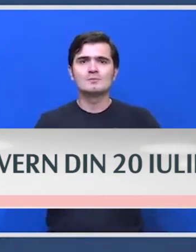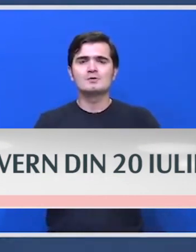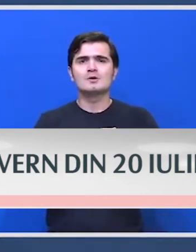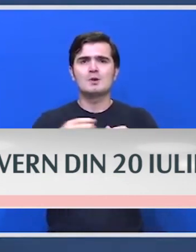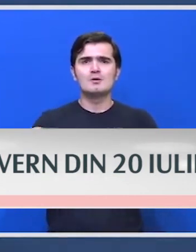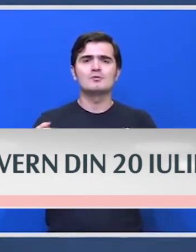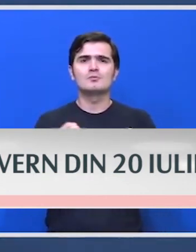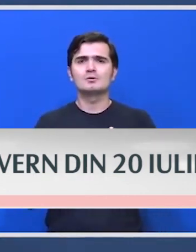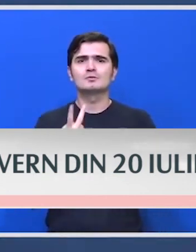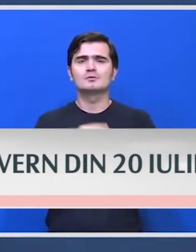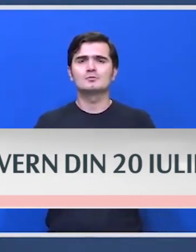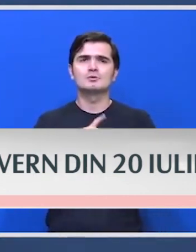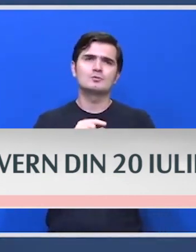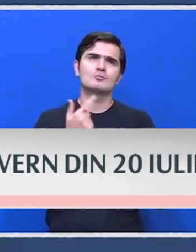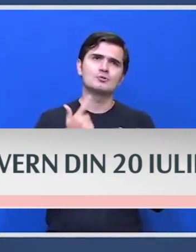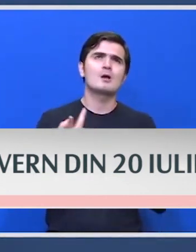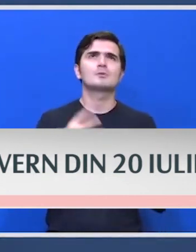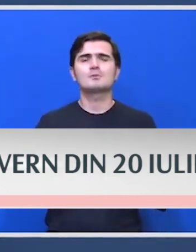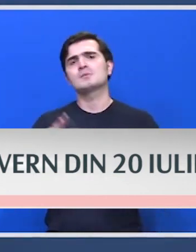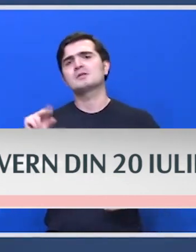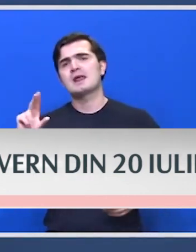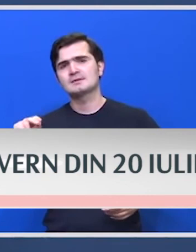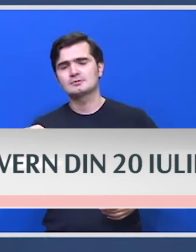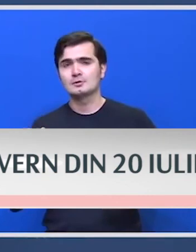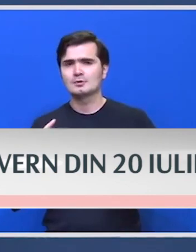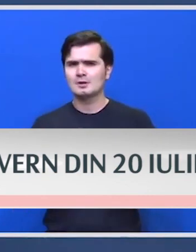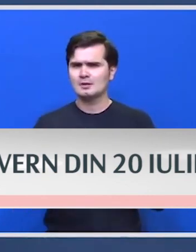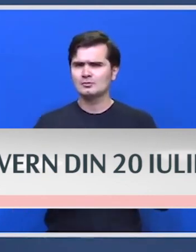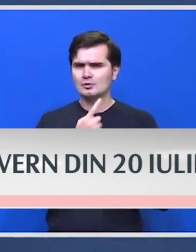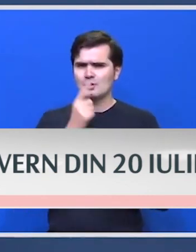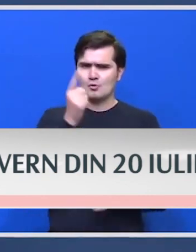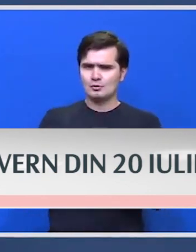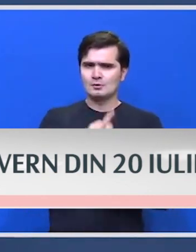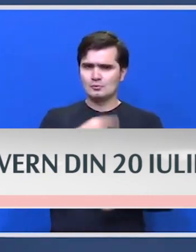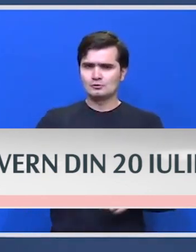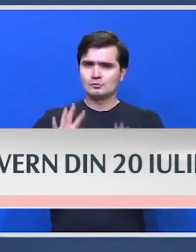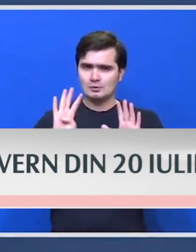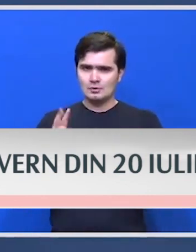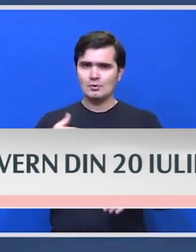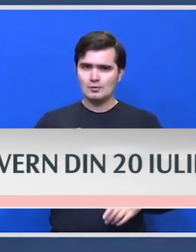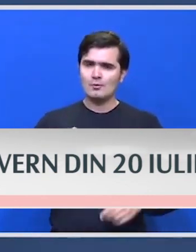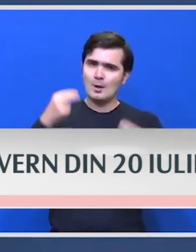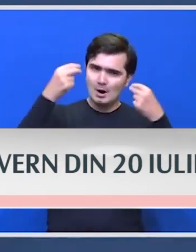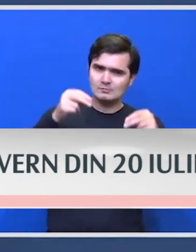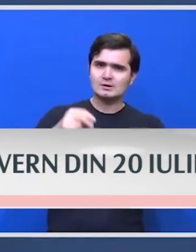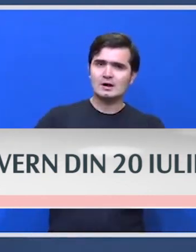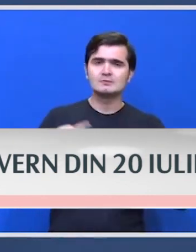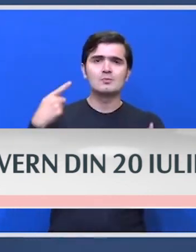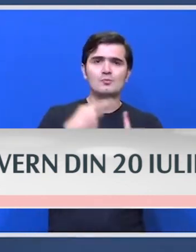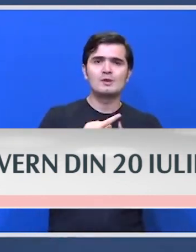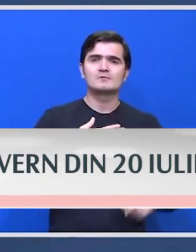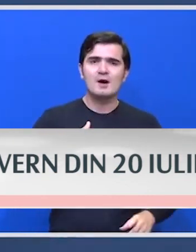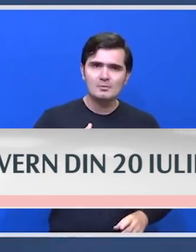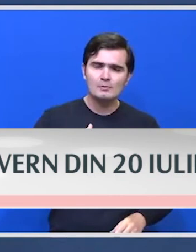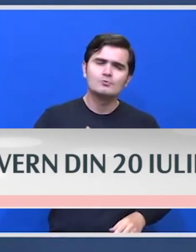orizontul 2027-2030. Cu privire la ordonanța 109, eu am anunțat că este între obiectivele mele și îmi